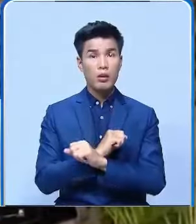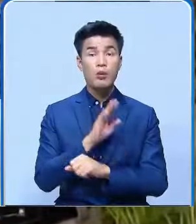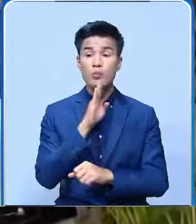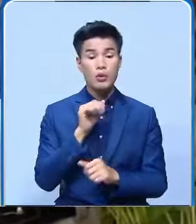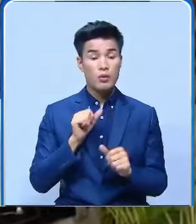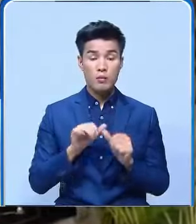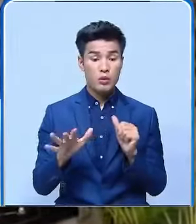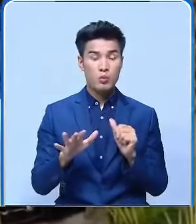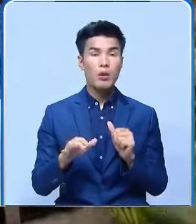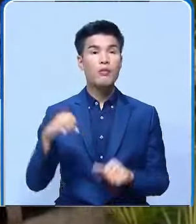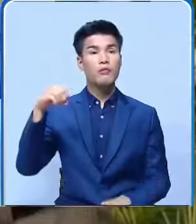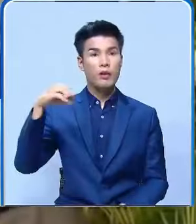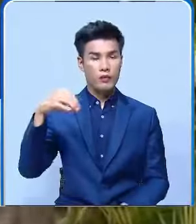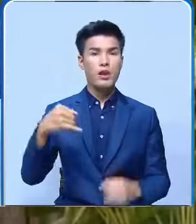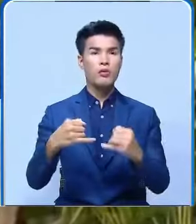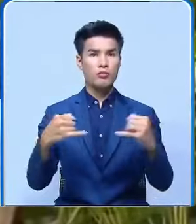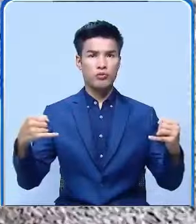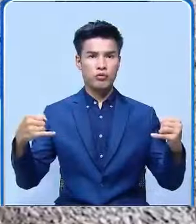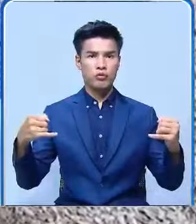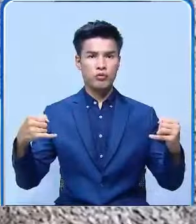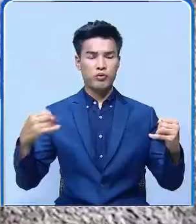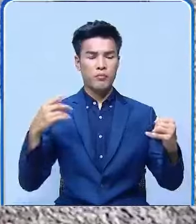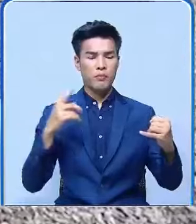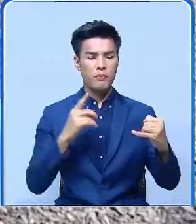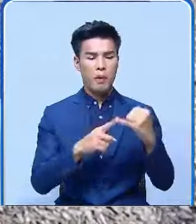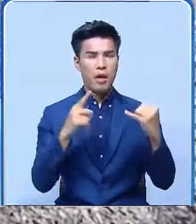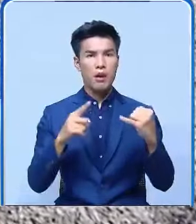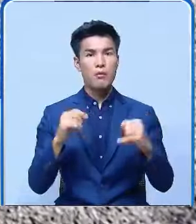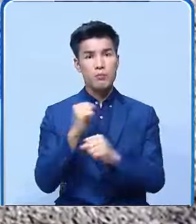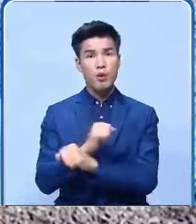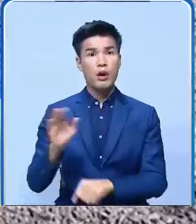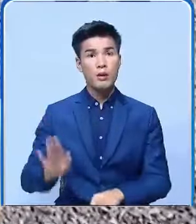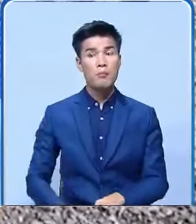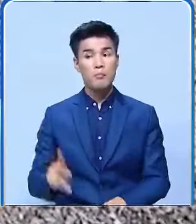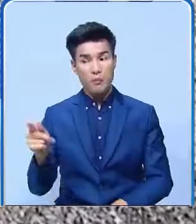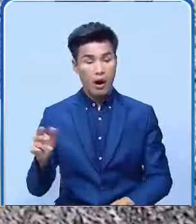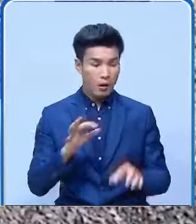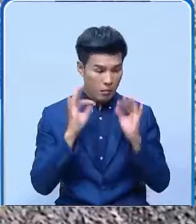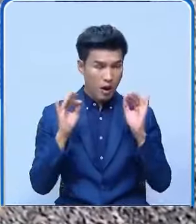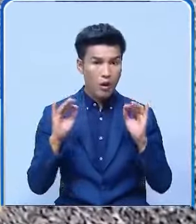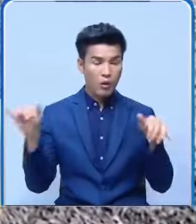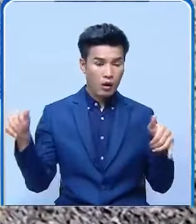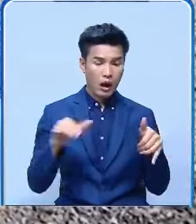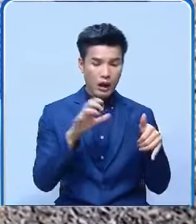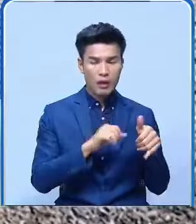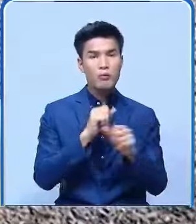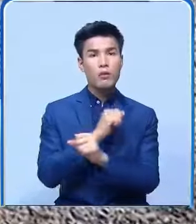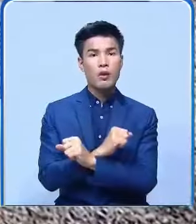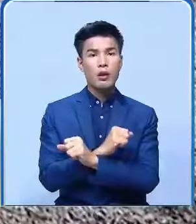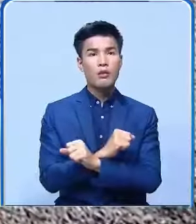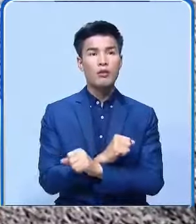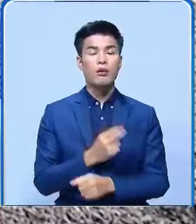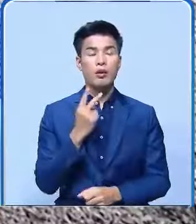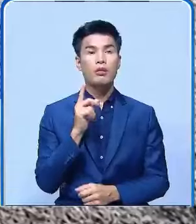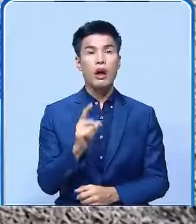ก ็ เหมือนปล่อยกระแสไฟไปตามลวดที่ขึงเอาไว้ไม่ให้หมาเข้ามากัดแมวแล้วพอมาเจอศพเนี่ยก็เลยแจ้งตำรวจสภ.ชนแดนมาตรวจสอบ